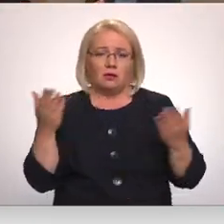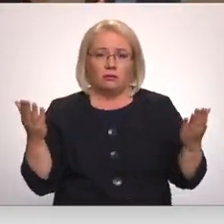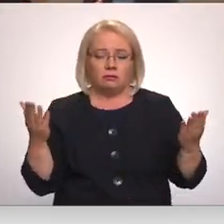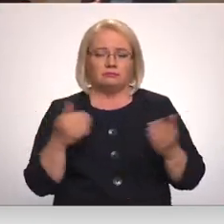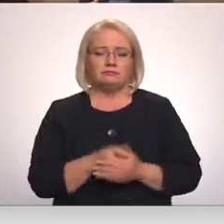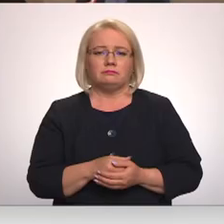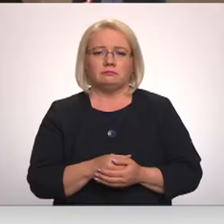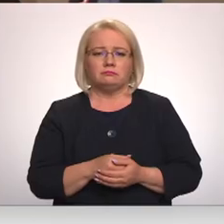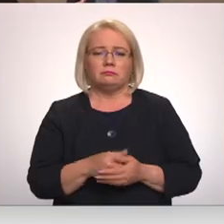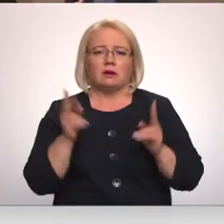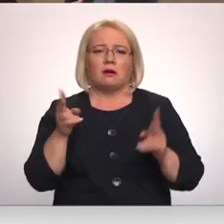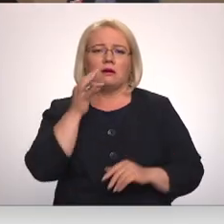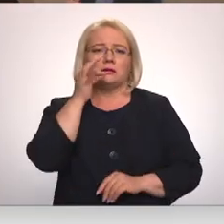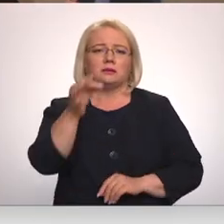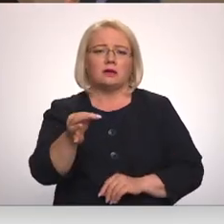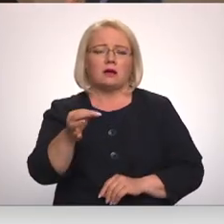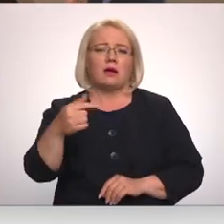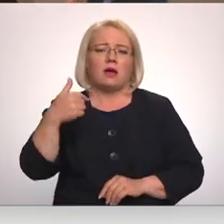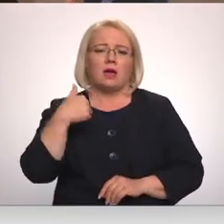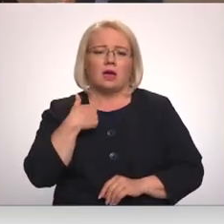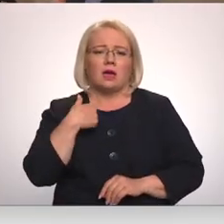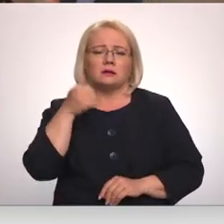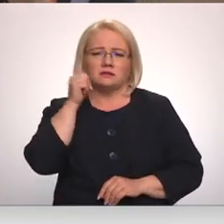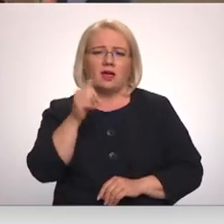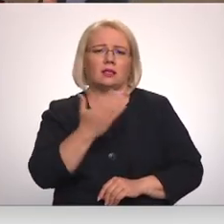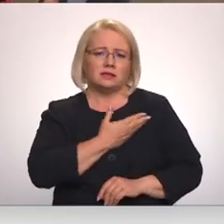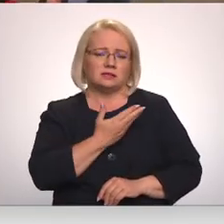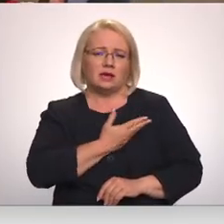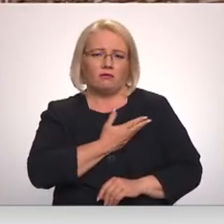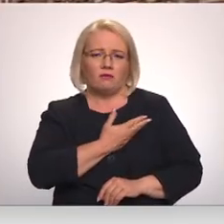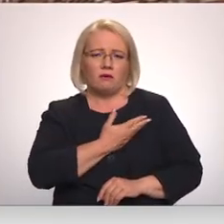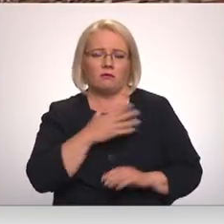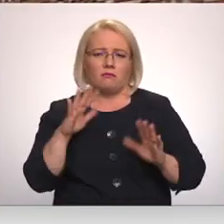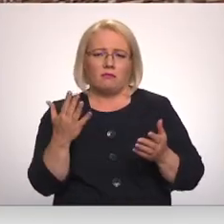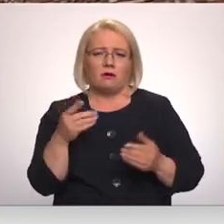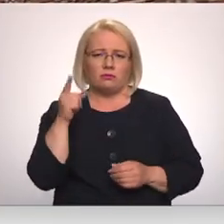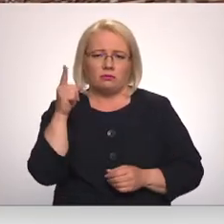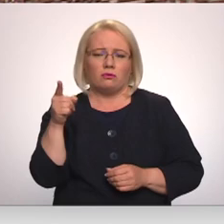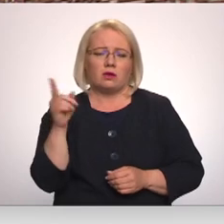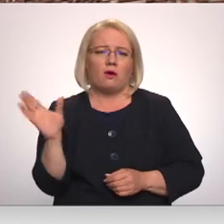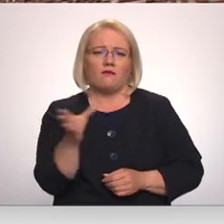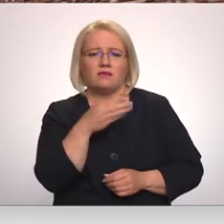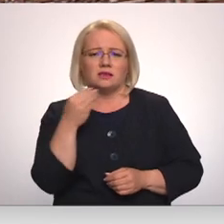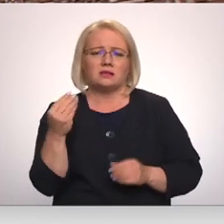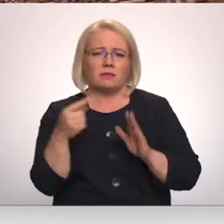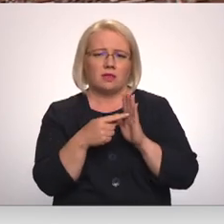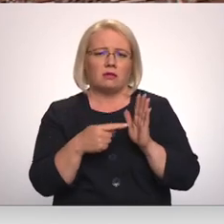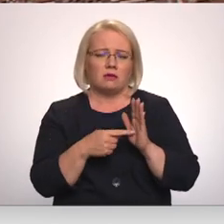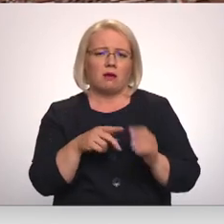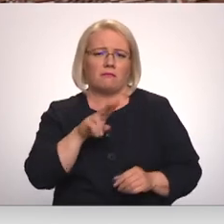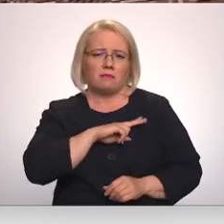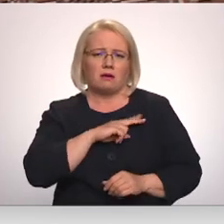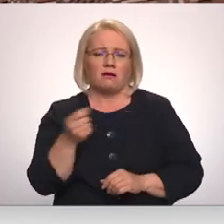Nu tā, kā saka, es vēl izdzīvoju, bet... Tur jau pēc visiem datiem aizgāja bojā